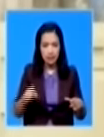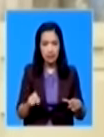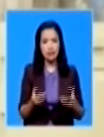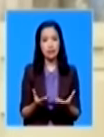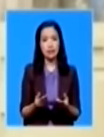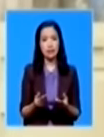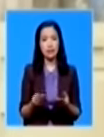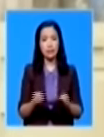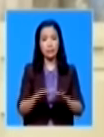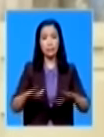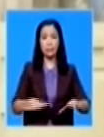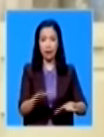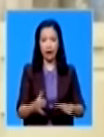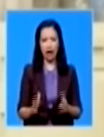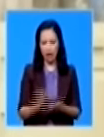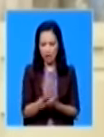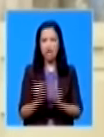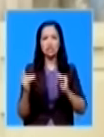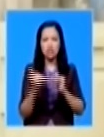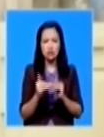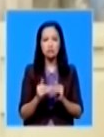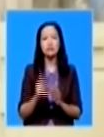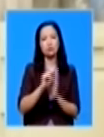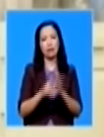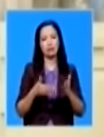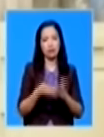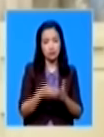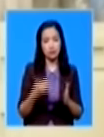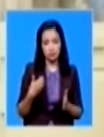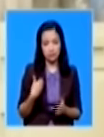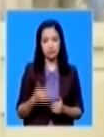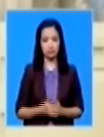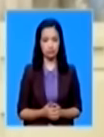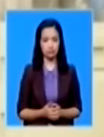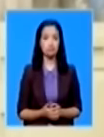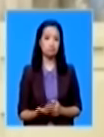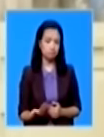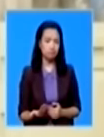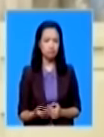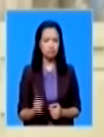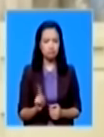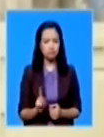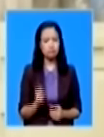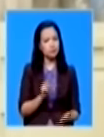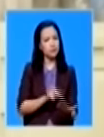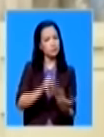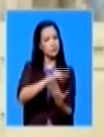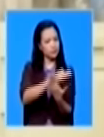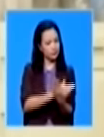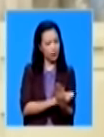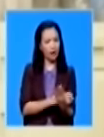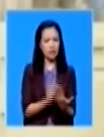ะออกเอกสารสิทธิ์เหล่านี้บางทีมันติดขัดข้อกฎหมายไงบางอย่างมันก็ใช้การหลักการพิจารณาด้านใด